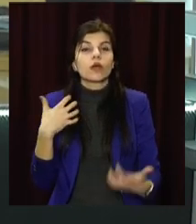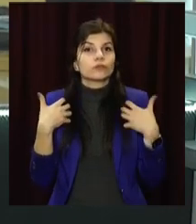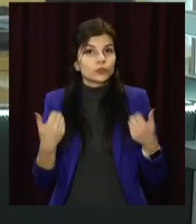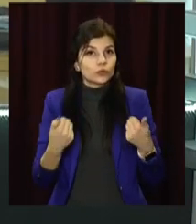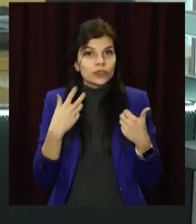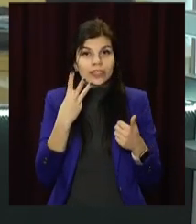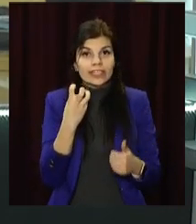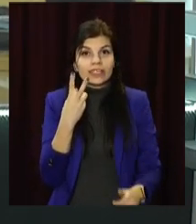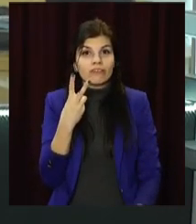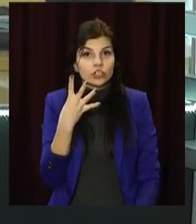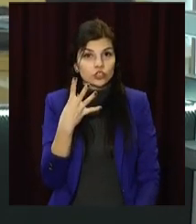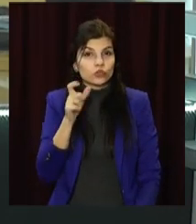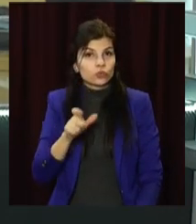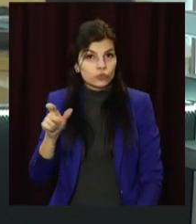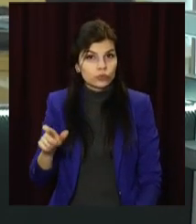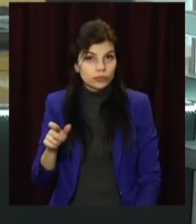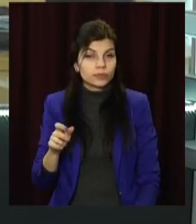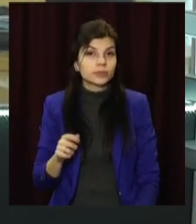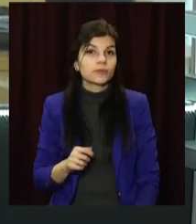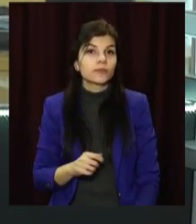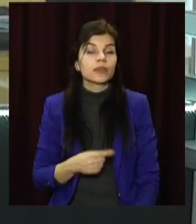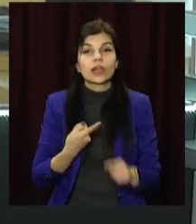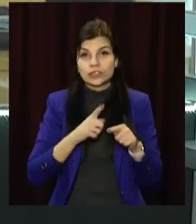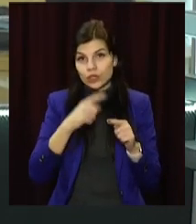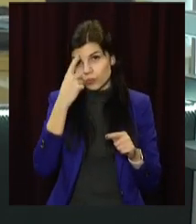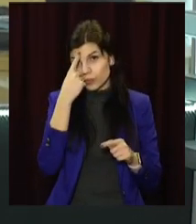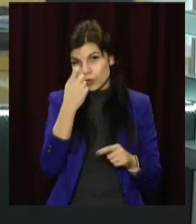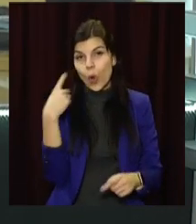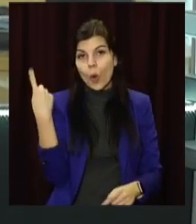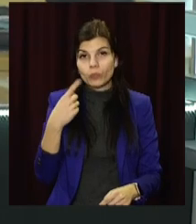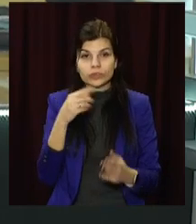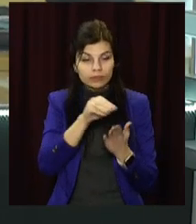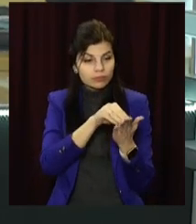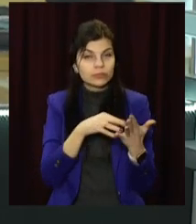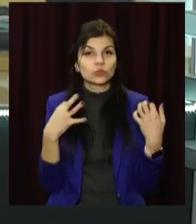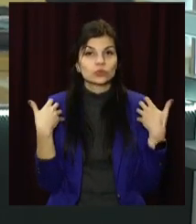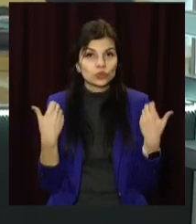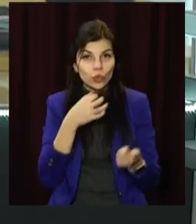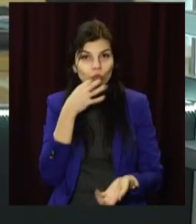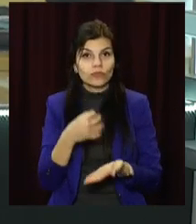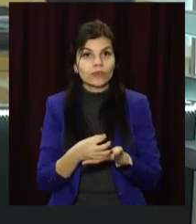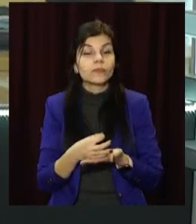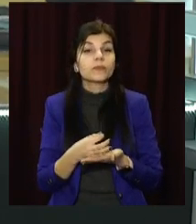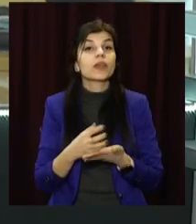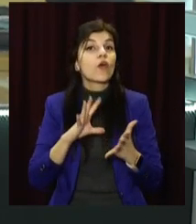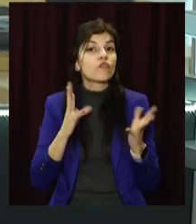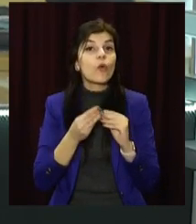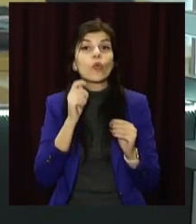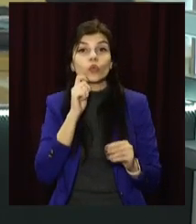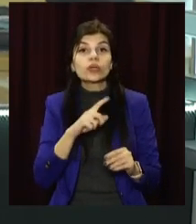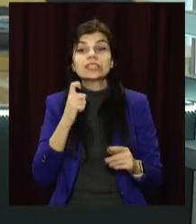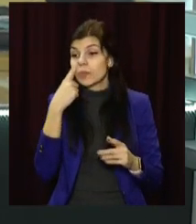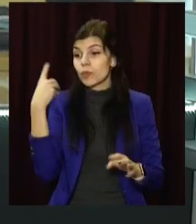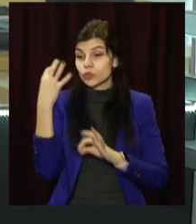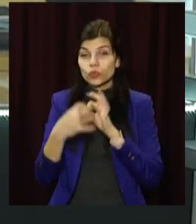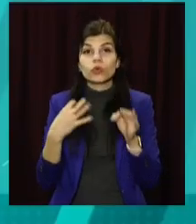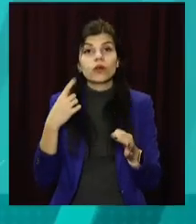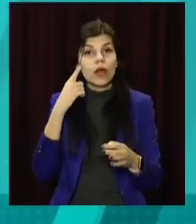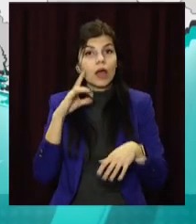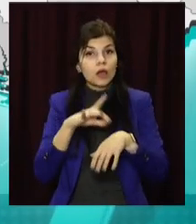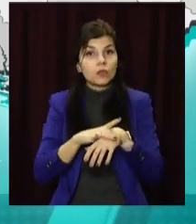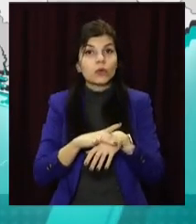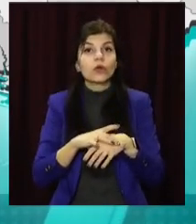хворобу 324 мешканці області. Про це повідомили в обласному департаменті охорони здоров'я. Загалом в Україні за минулу добу